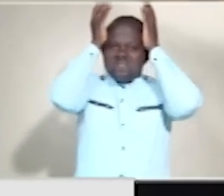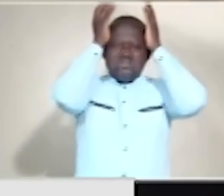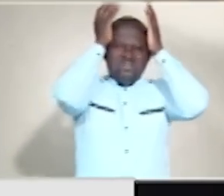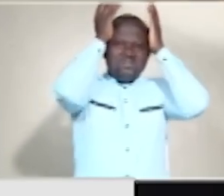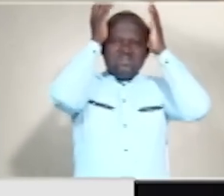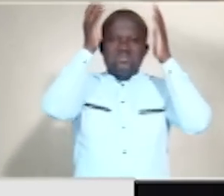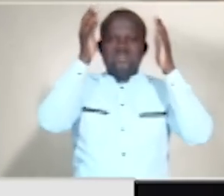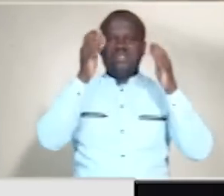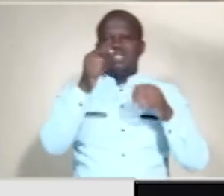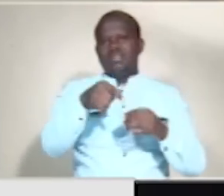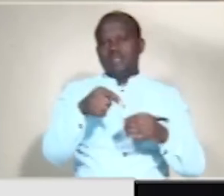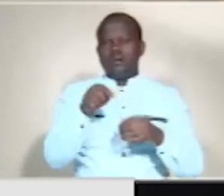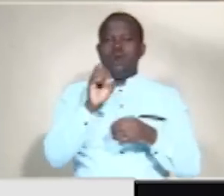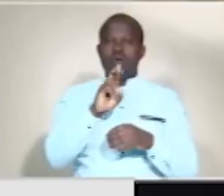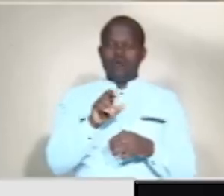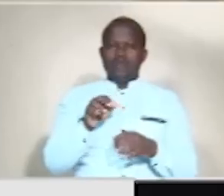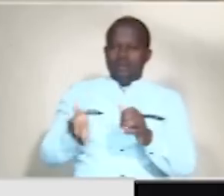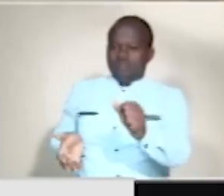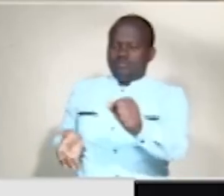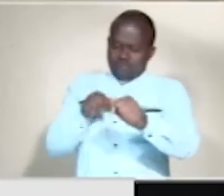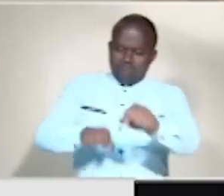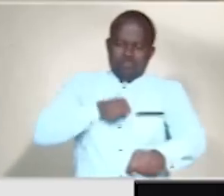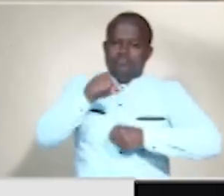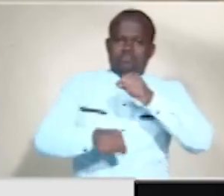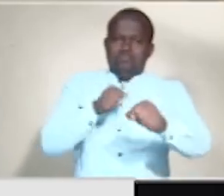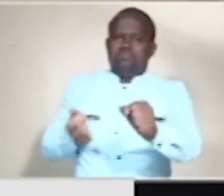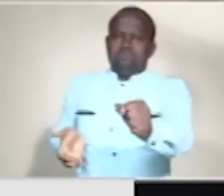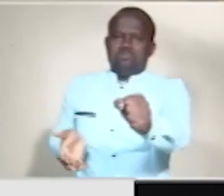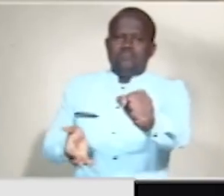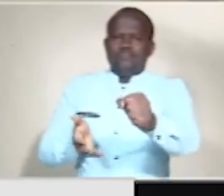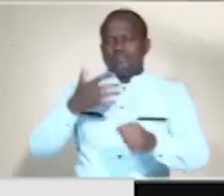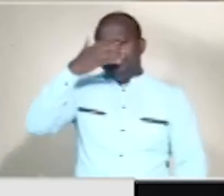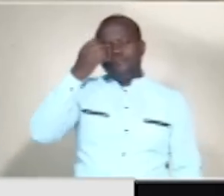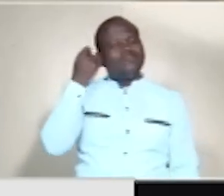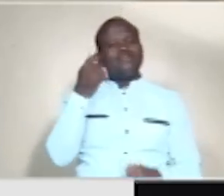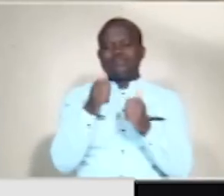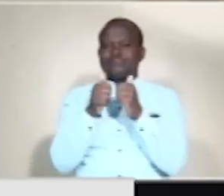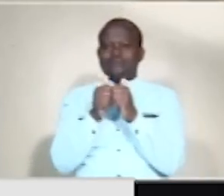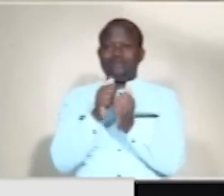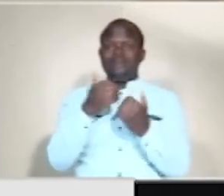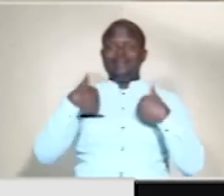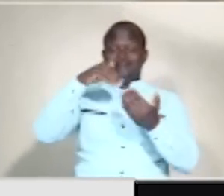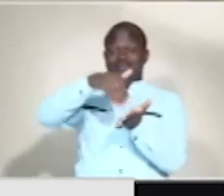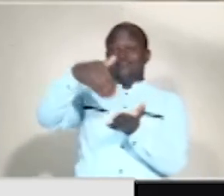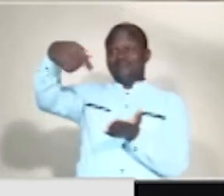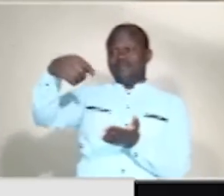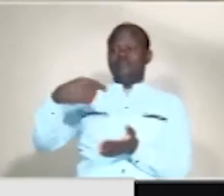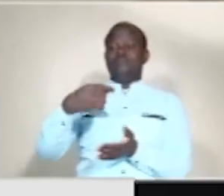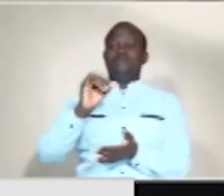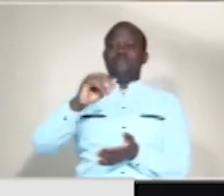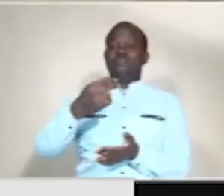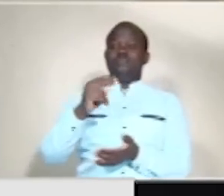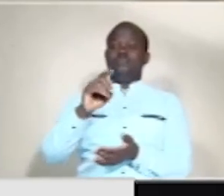cyangwa se ku magare yumva ari ikibazo iki kigo cyacu nabona ni kigo kinini ni kigo